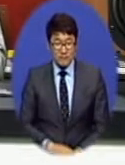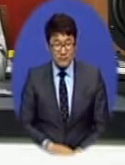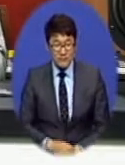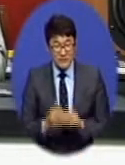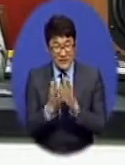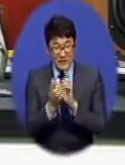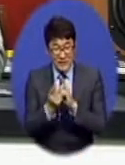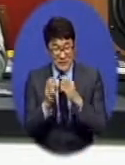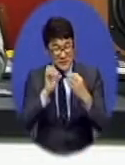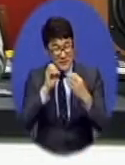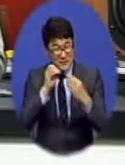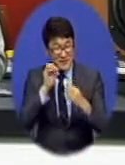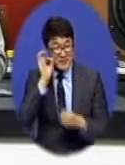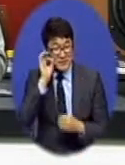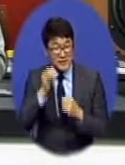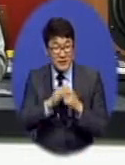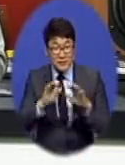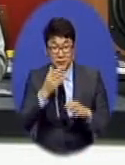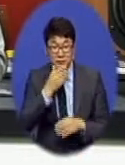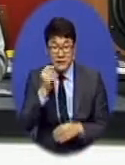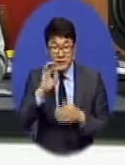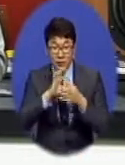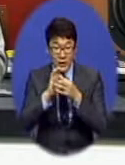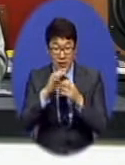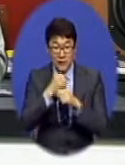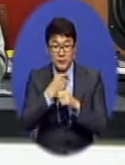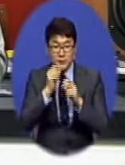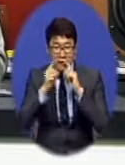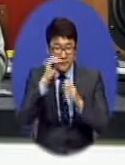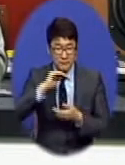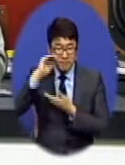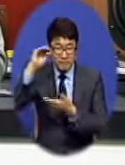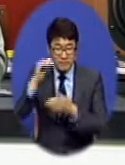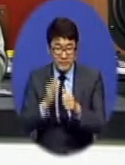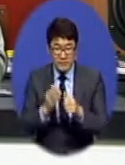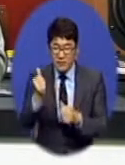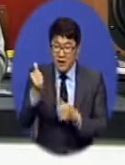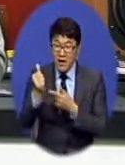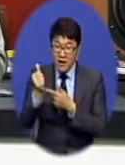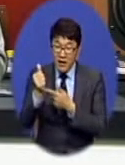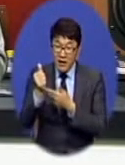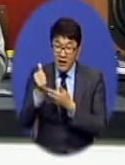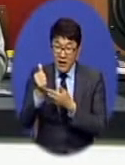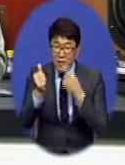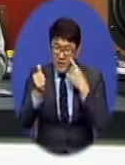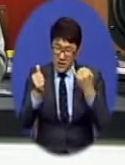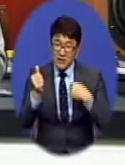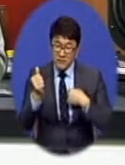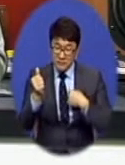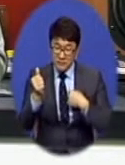직접 말하기는 또 쑥스럽고 잘 안 되잖아요. 복지TV 통해서 꼭 한마디 해주세요. 범진아. 엄마야,